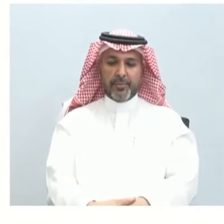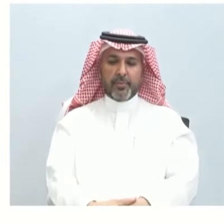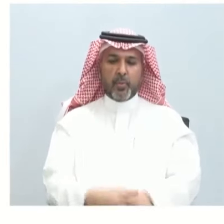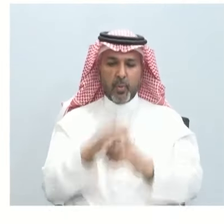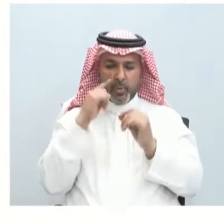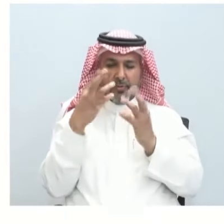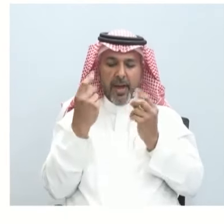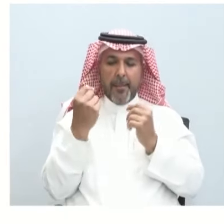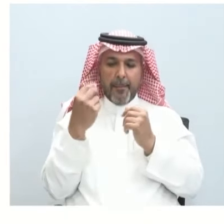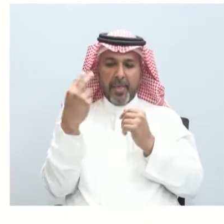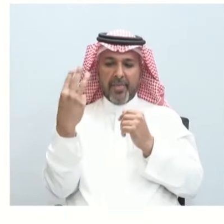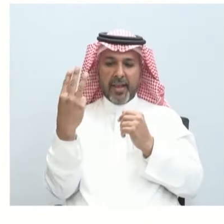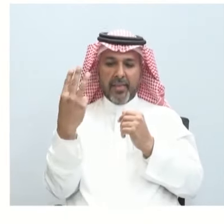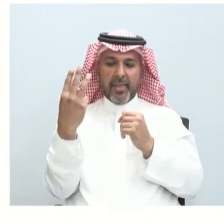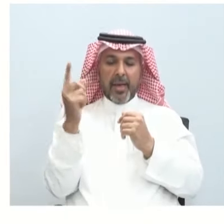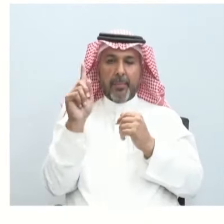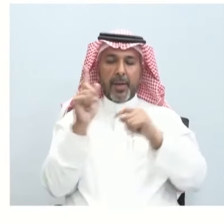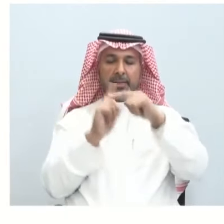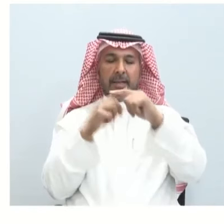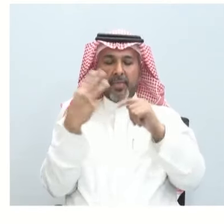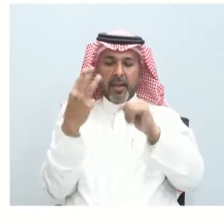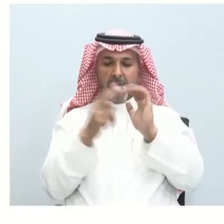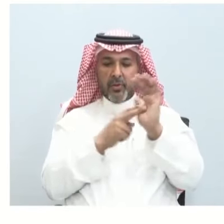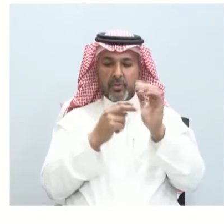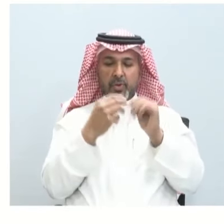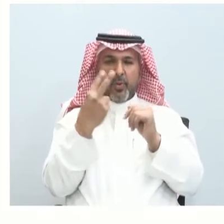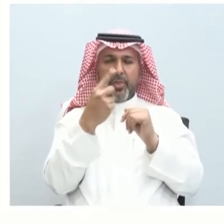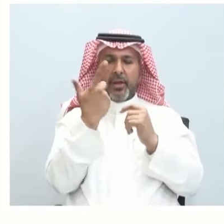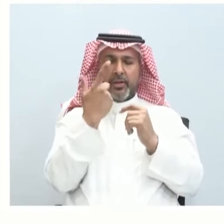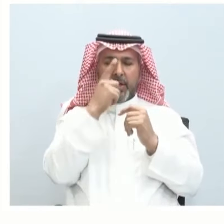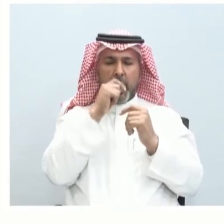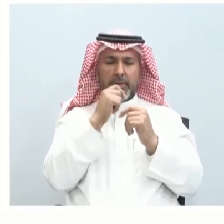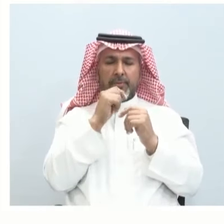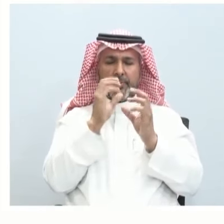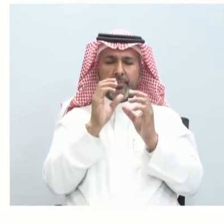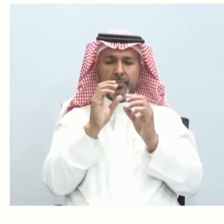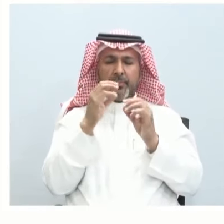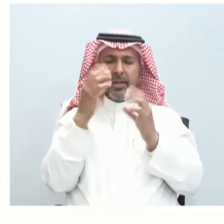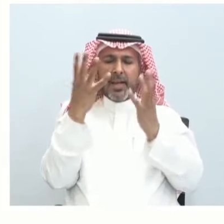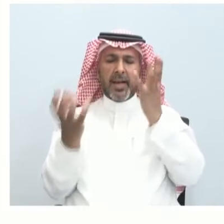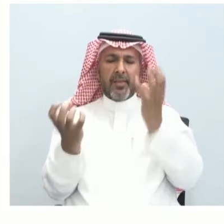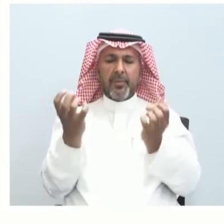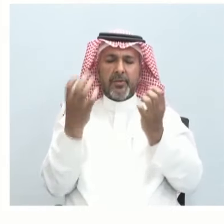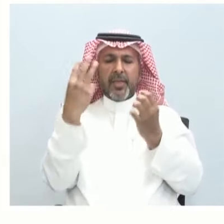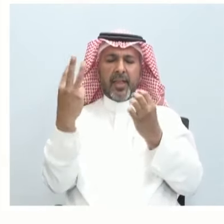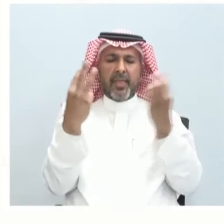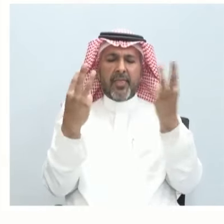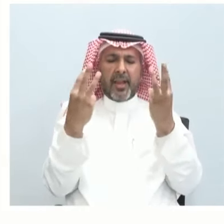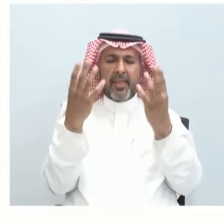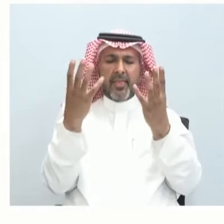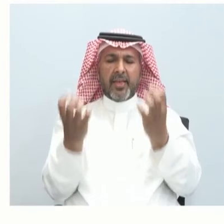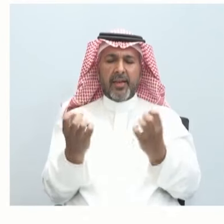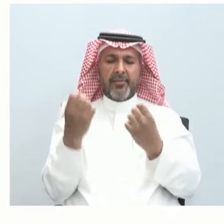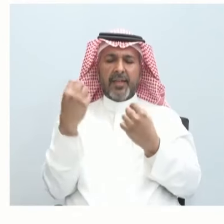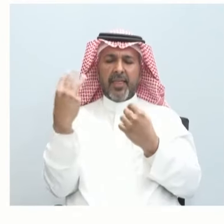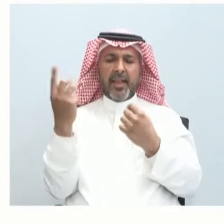اصبحت معادله يمكن حساب قيمه باء بطرح ثلاثه من الطرفين نقوم بطرح ثلاثه هنا من الطرف